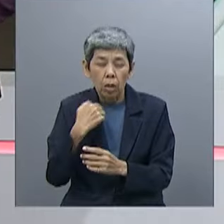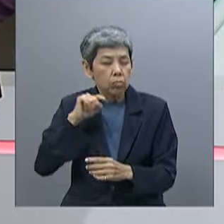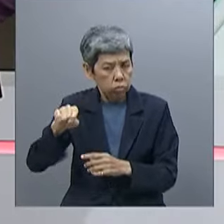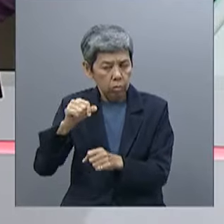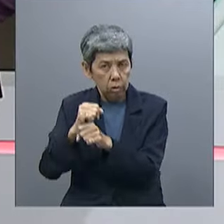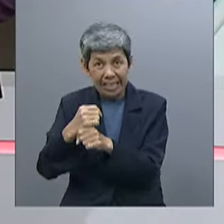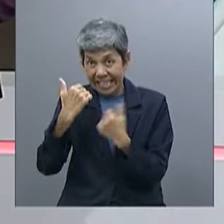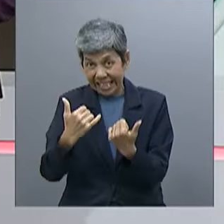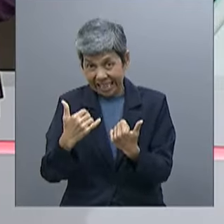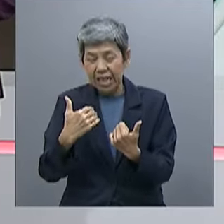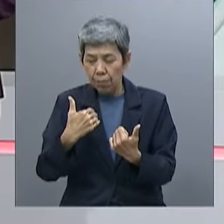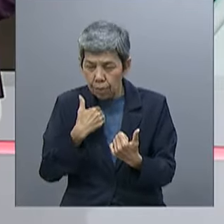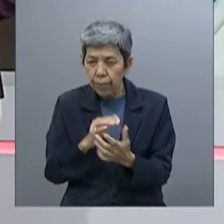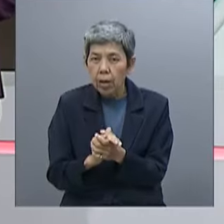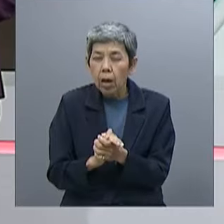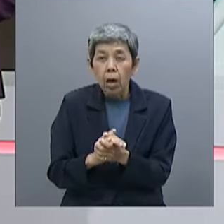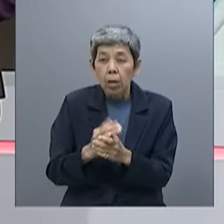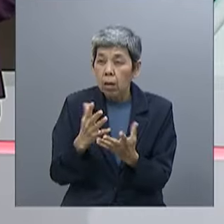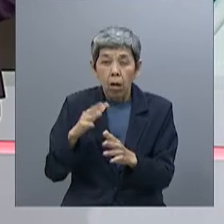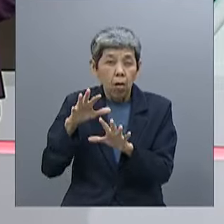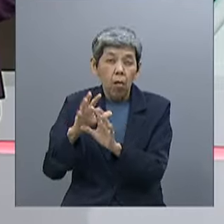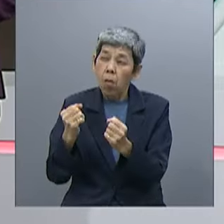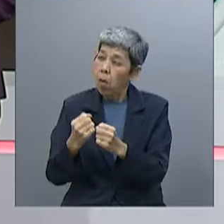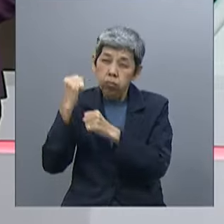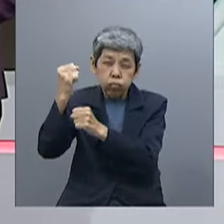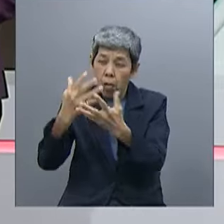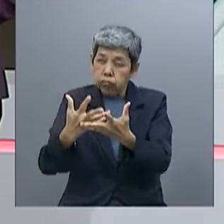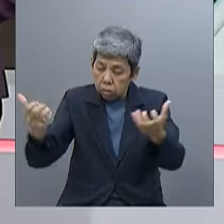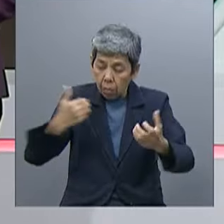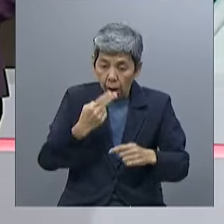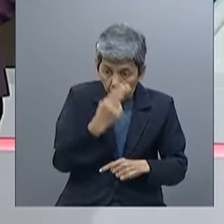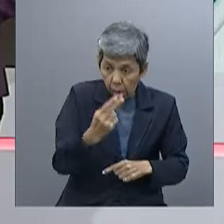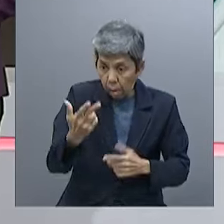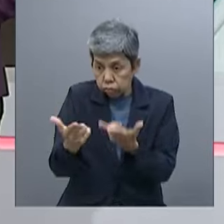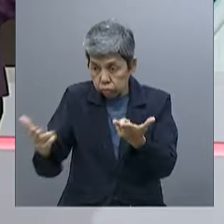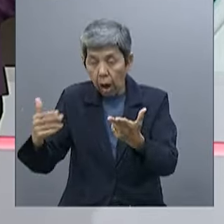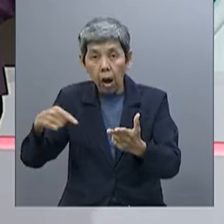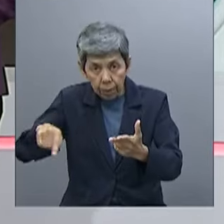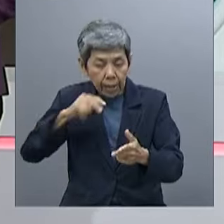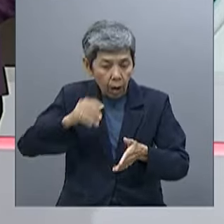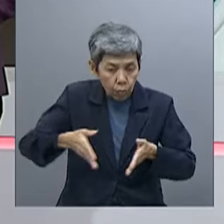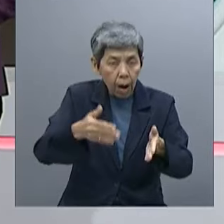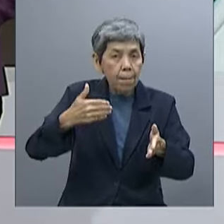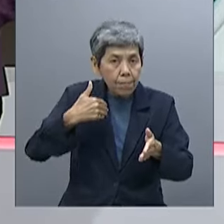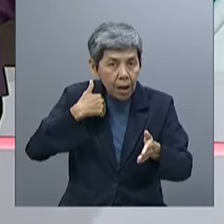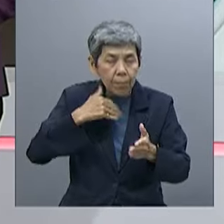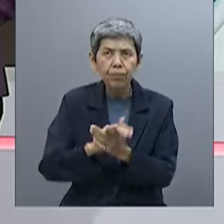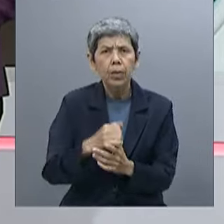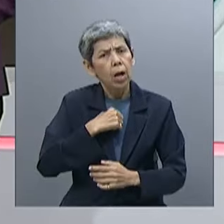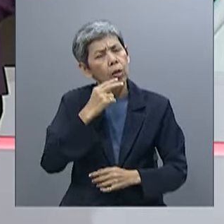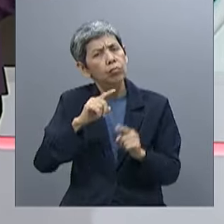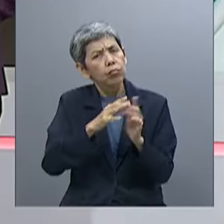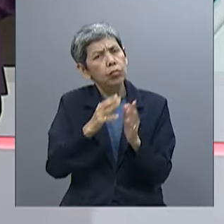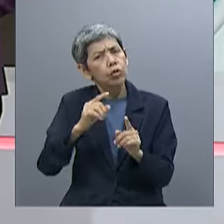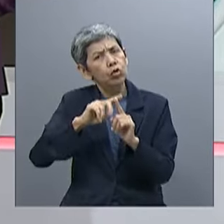ะซึ่งแม้ว่าหลังจากสลายการชุมนุมไปแล้วจะพบว่ามีอาวุธจำนวนหนึ่งอยู่ในแม่น้ำแต่เหตุการณ์ที่2